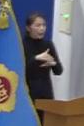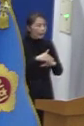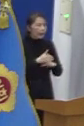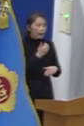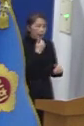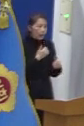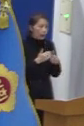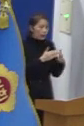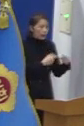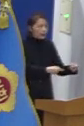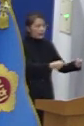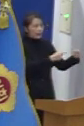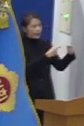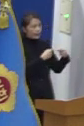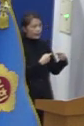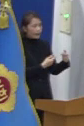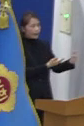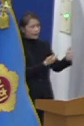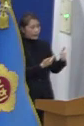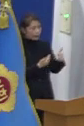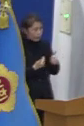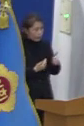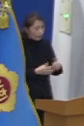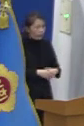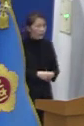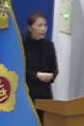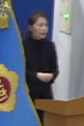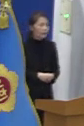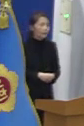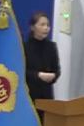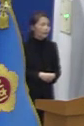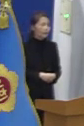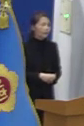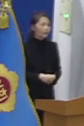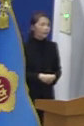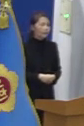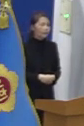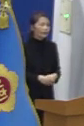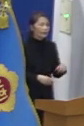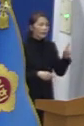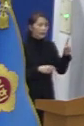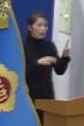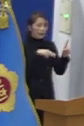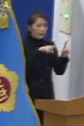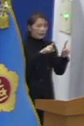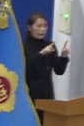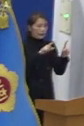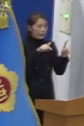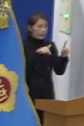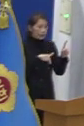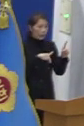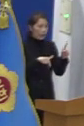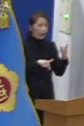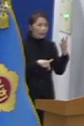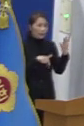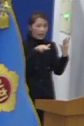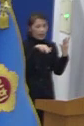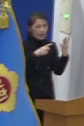참여를 이끌어내겠습니다. 경기 아리백은 일석사조의 효과가 있습니다.